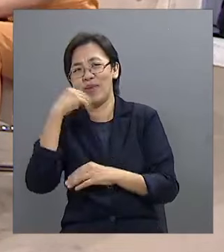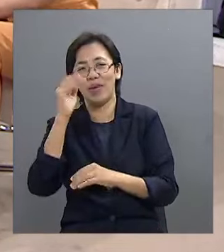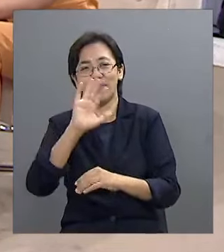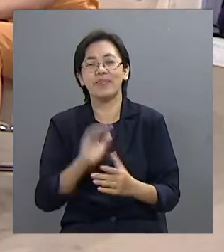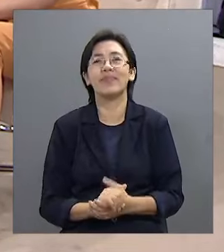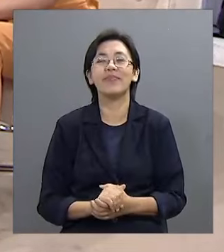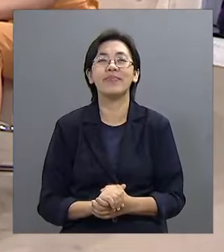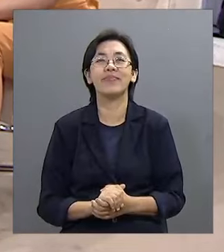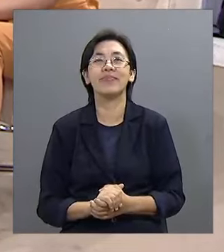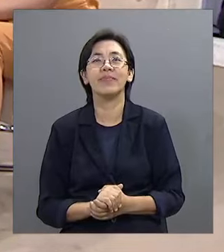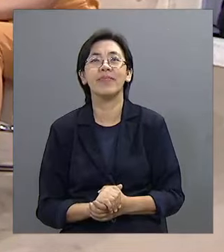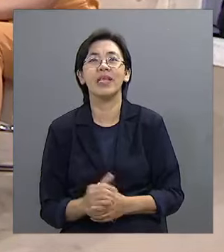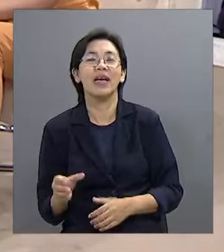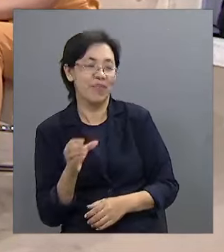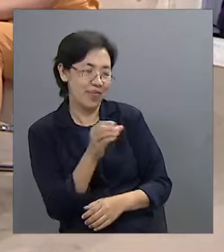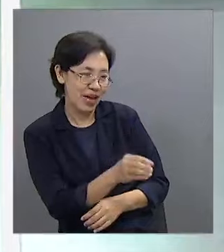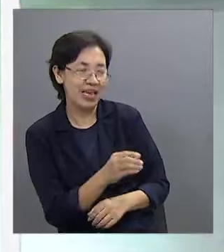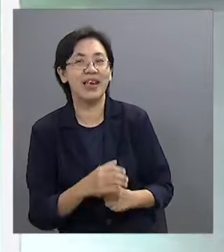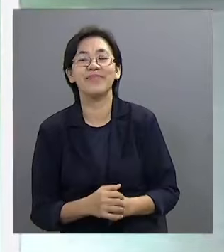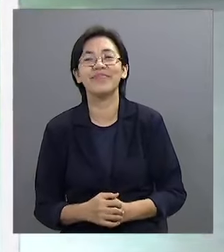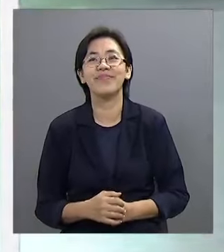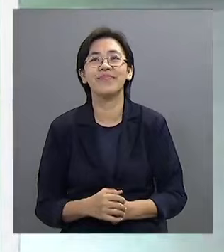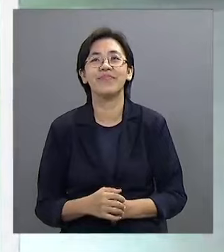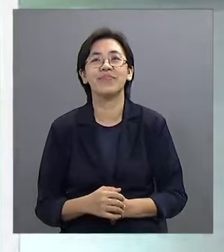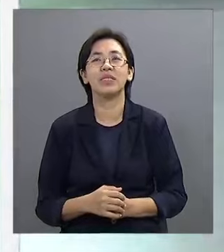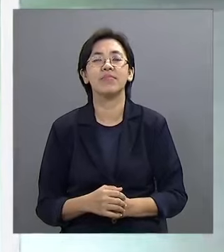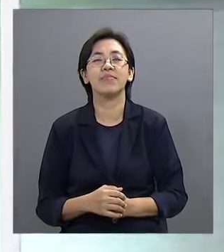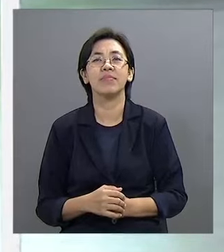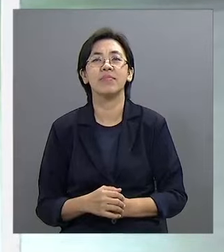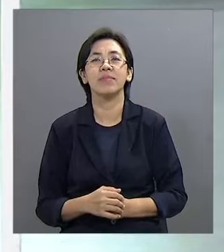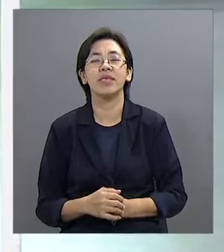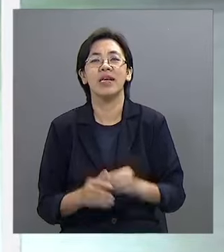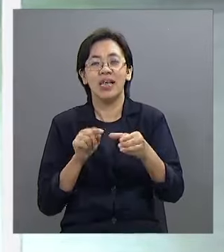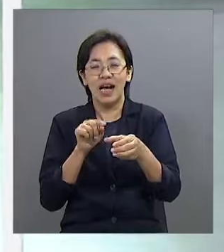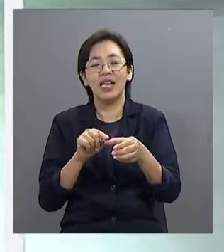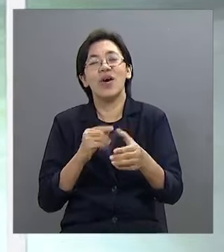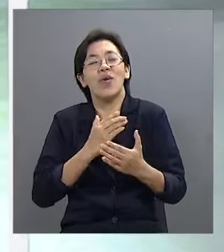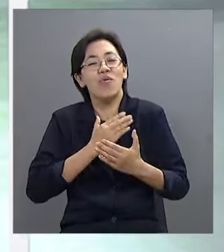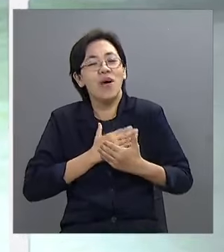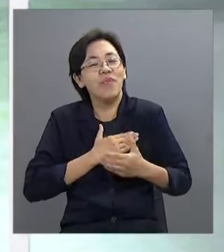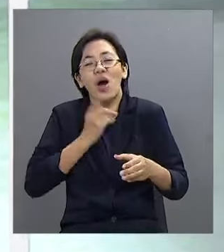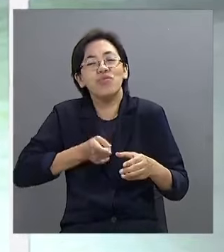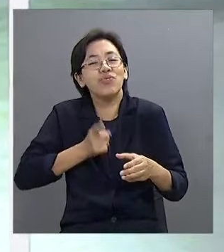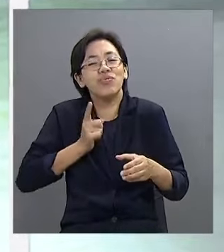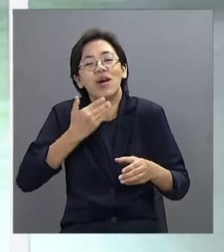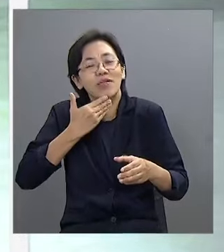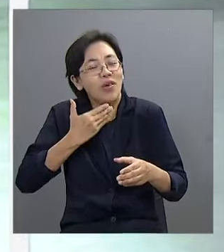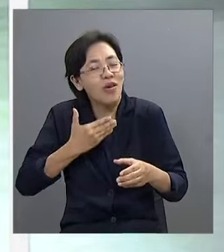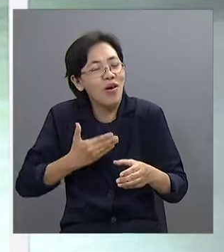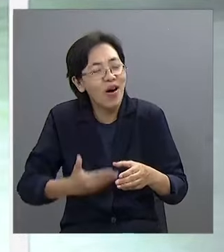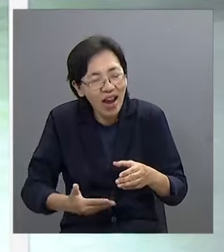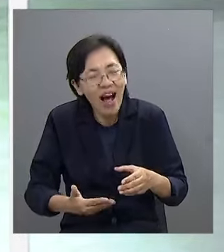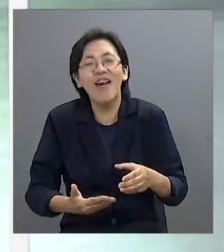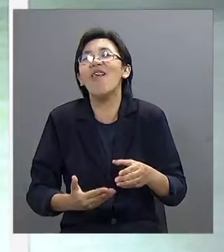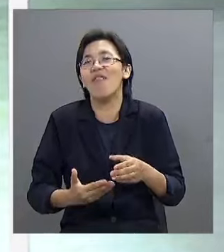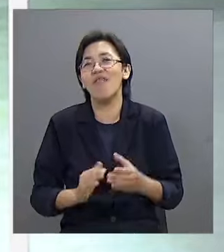พี่ปูเป้ เขาบอกว่ามันเหมือนเป็นการนี่นะเหมือนสตาฟดอกกุหลาบเป็นสตาฟความรักไปด้วยไหมคะพี่ปูเป้เออให้คงอยู่นานเท่านาน ใช่เก็บกุหล